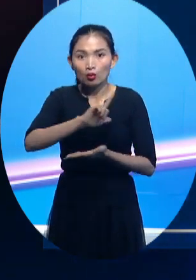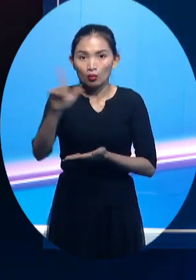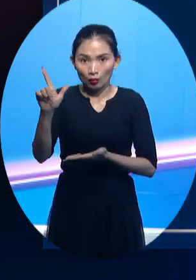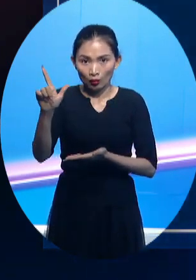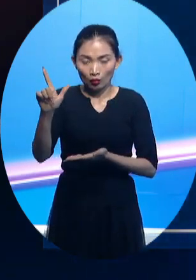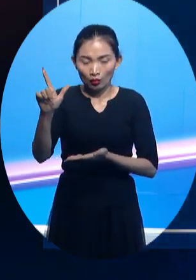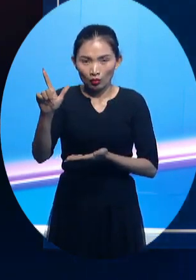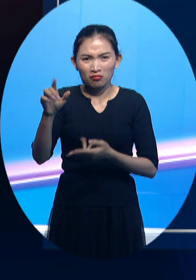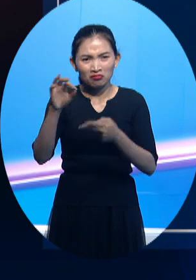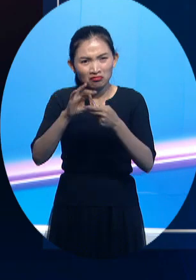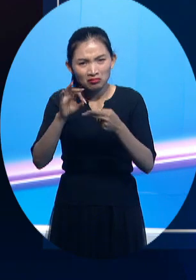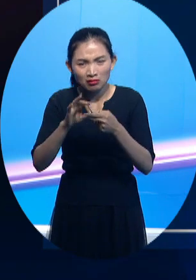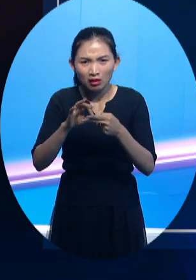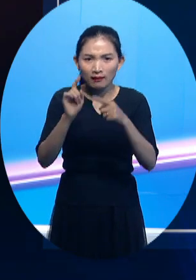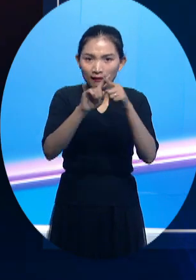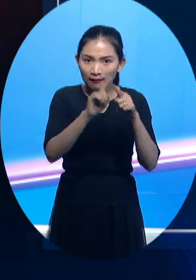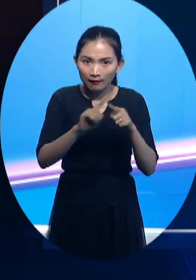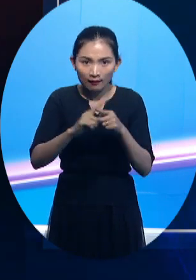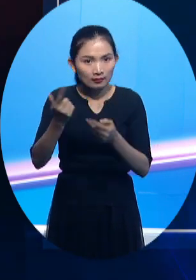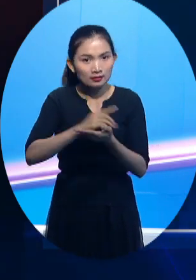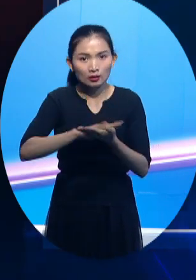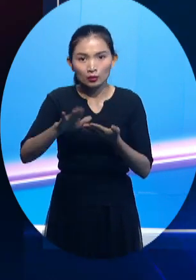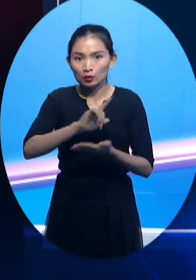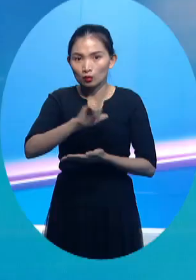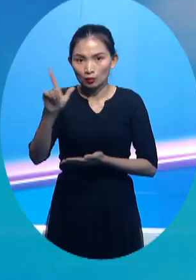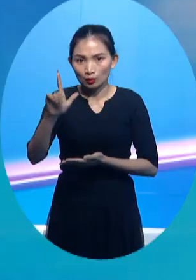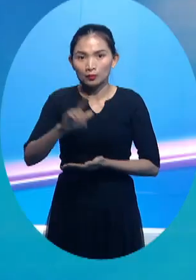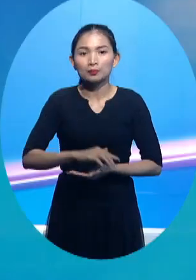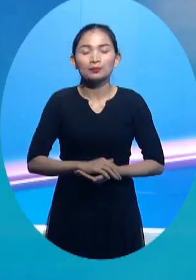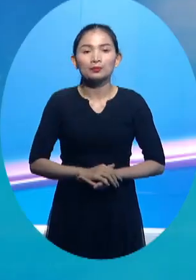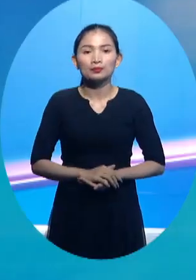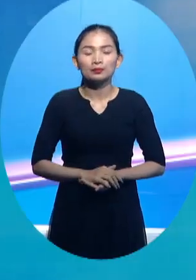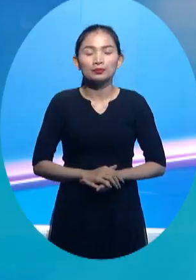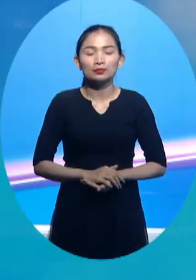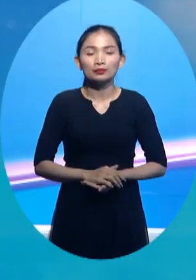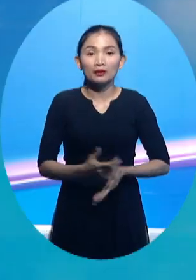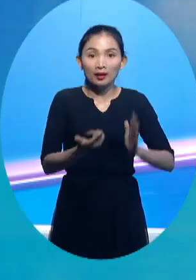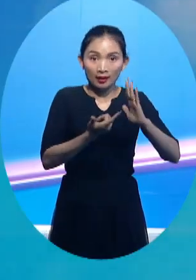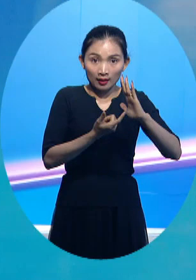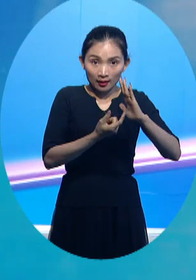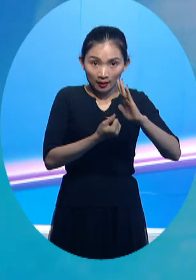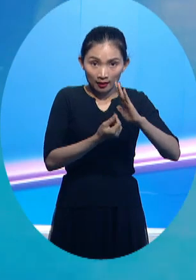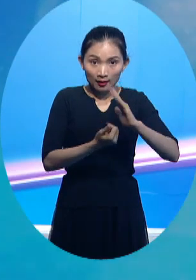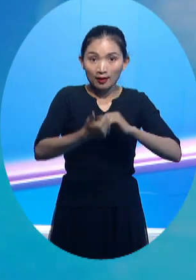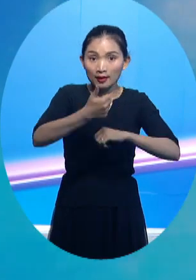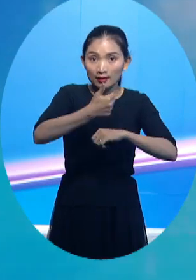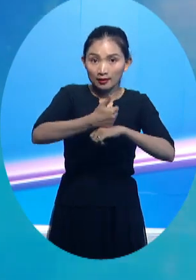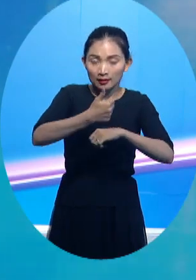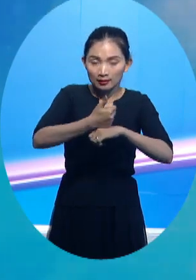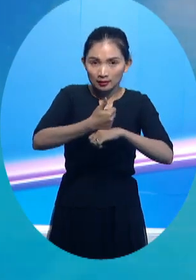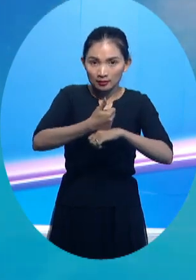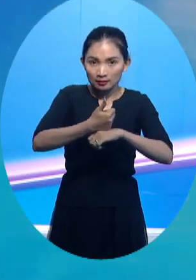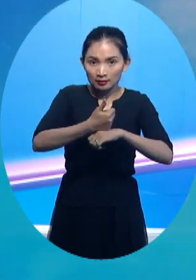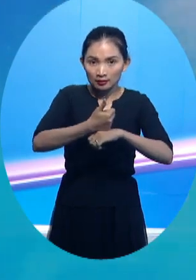điểm các thủ tục liên quan để đưa vào thi công ngân hàng nhà nước vừa giao chỉ tiêu định hướng tăng trữ tính dụng